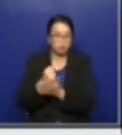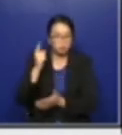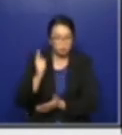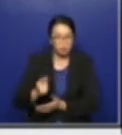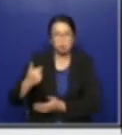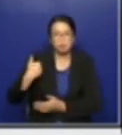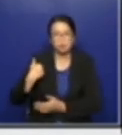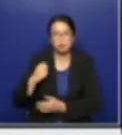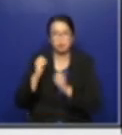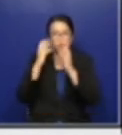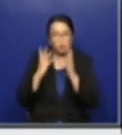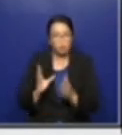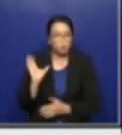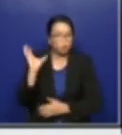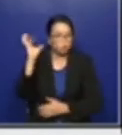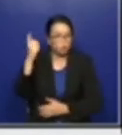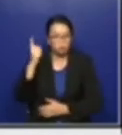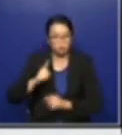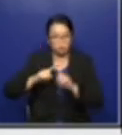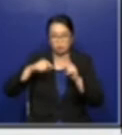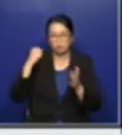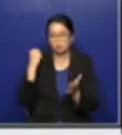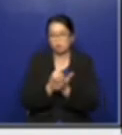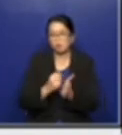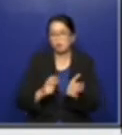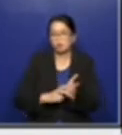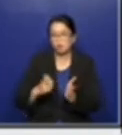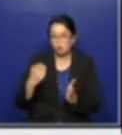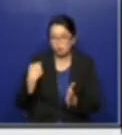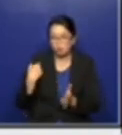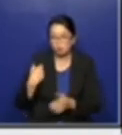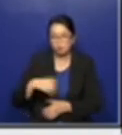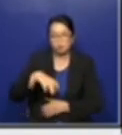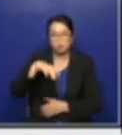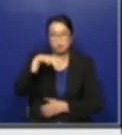โลกไม่ว่าองค์กร